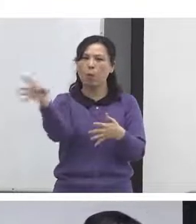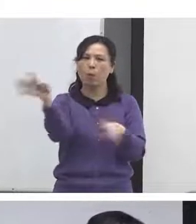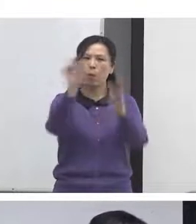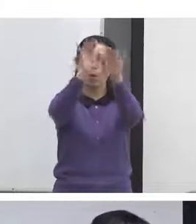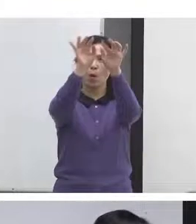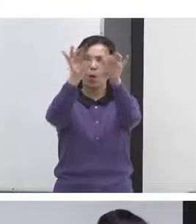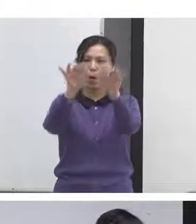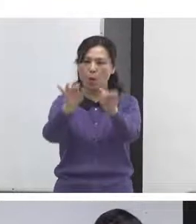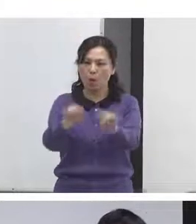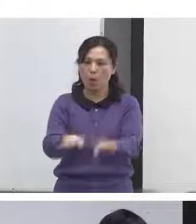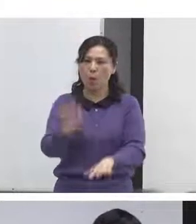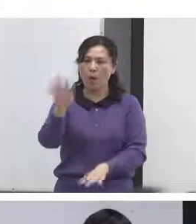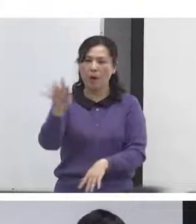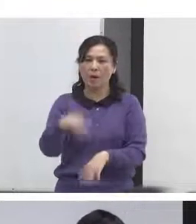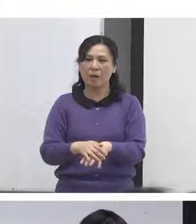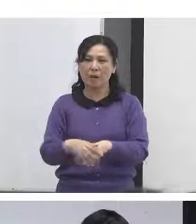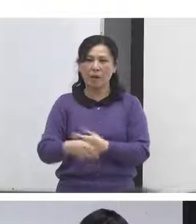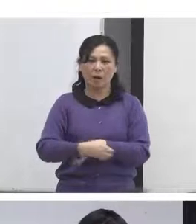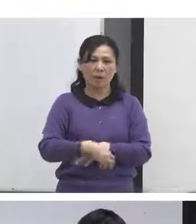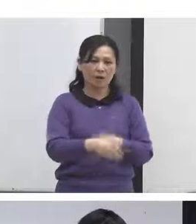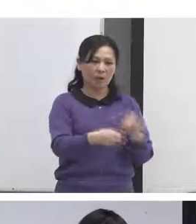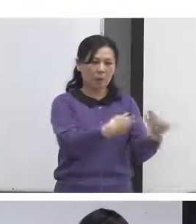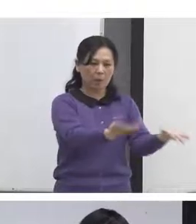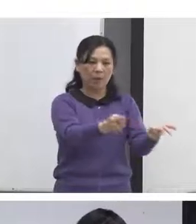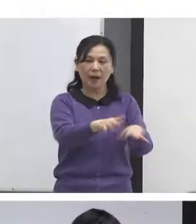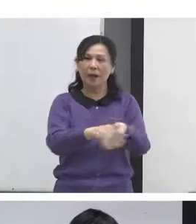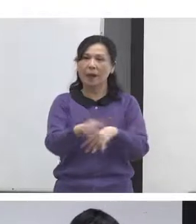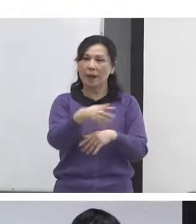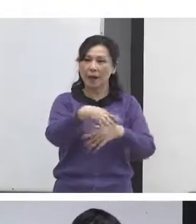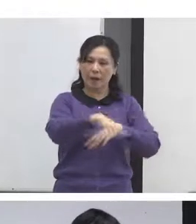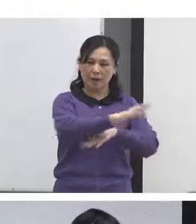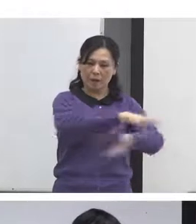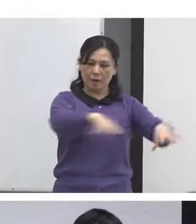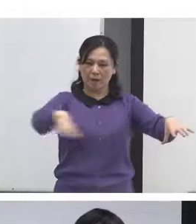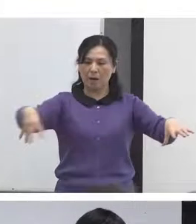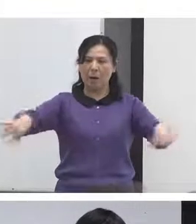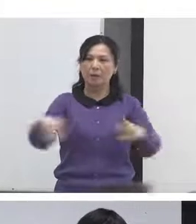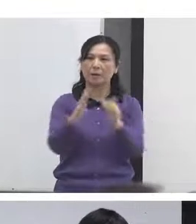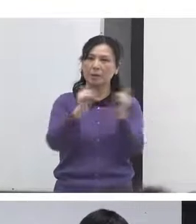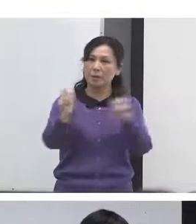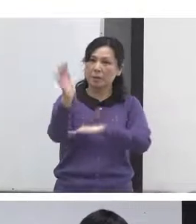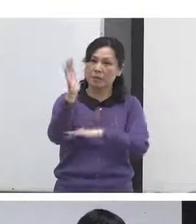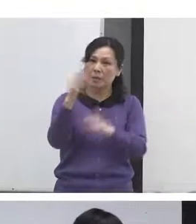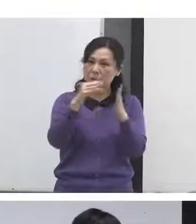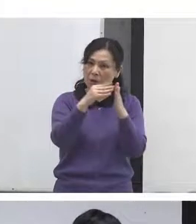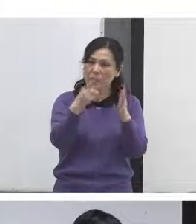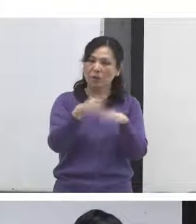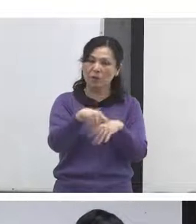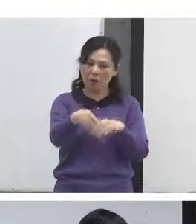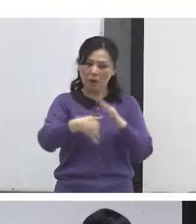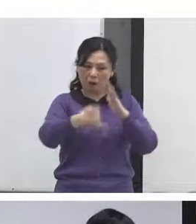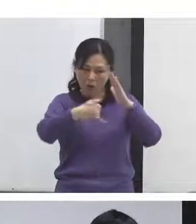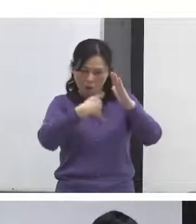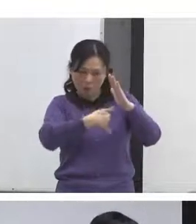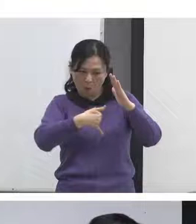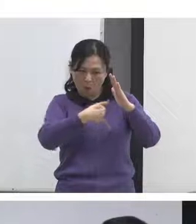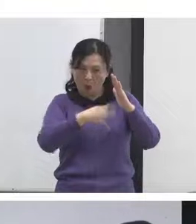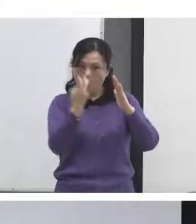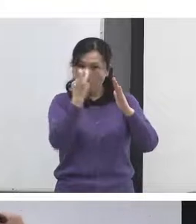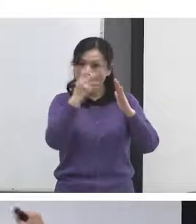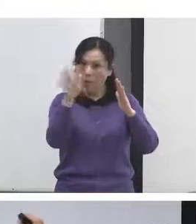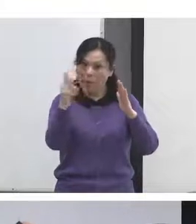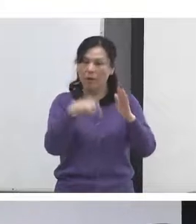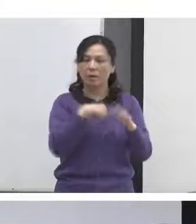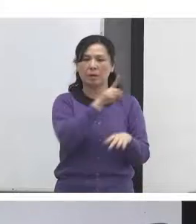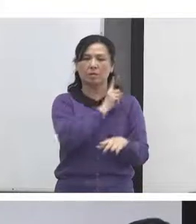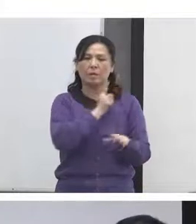他就把这 Excel 丢给各县市政府的民政局，所以各县市政府民政局他们就要针对他们县市有入境的人，他们要去填这些